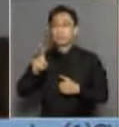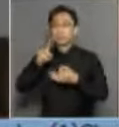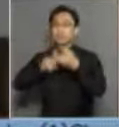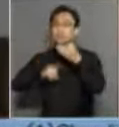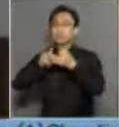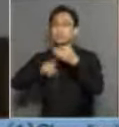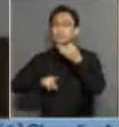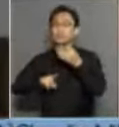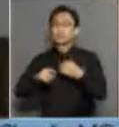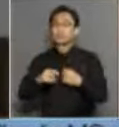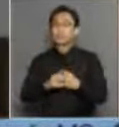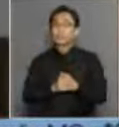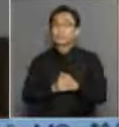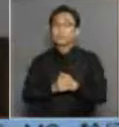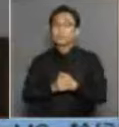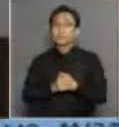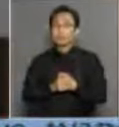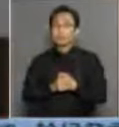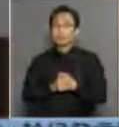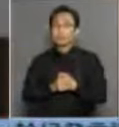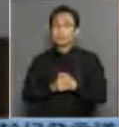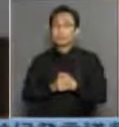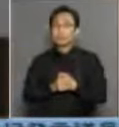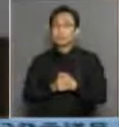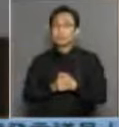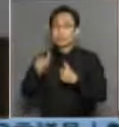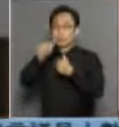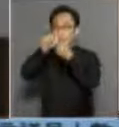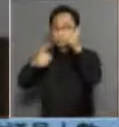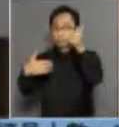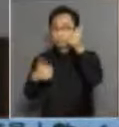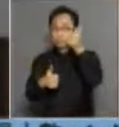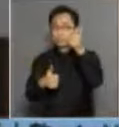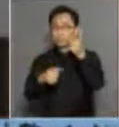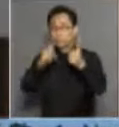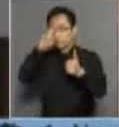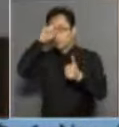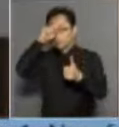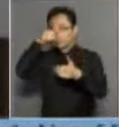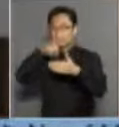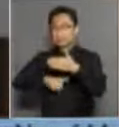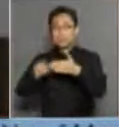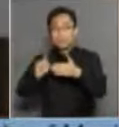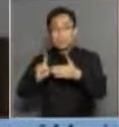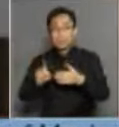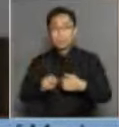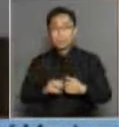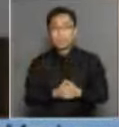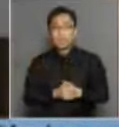呢，即對他來說都很深刻的，就是